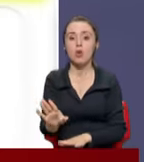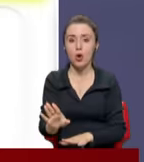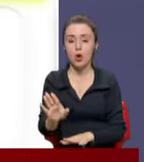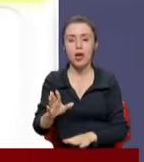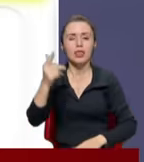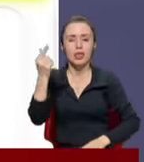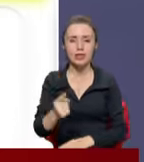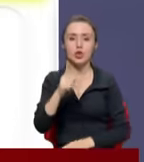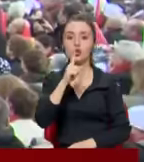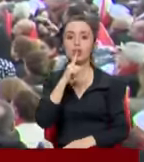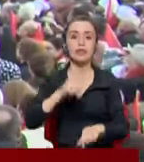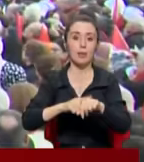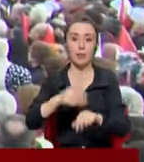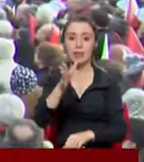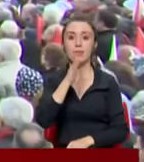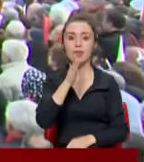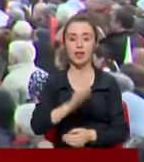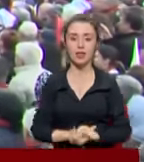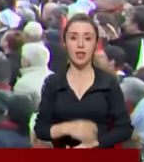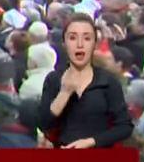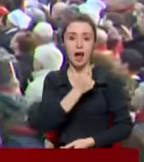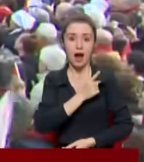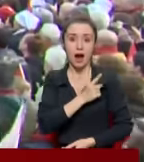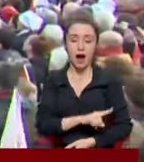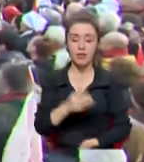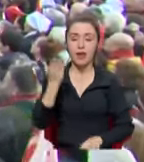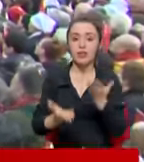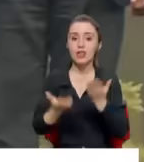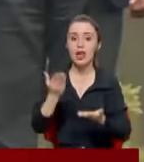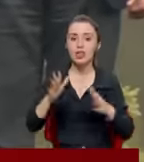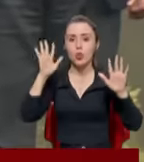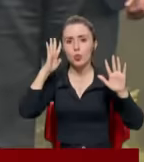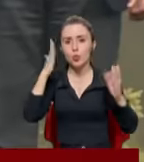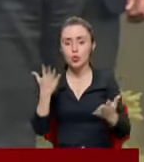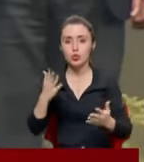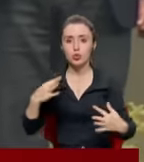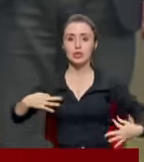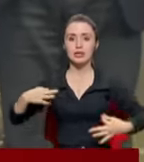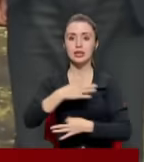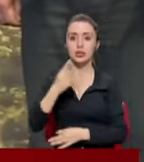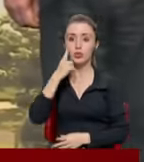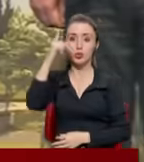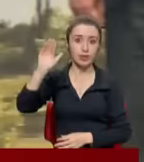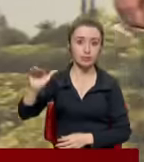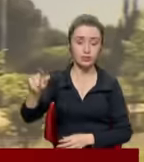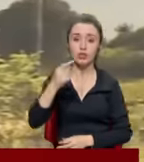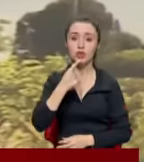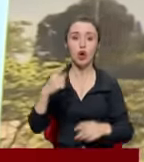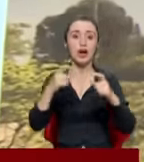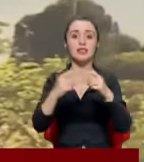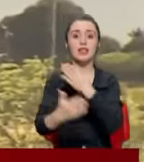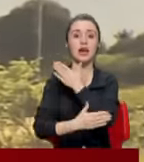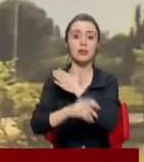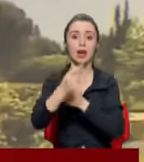azından susacağız yeri bilin Acemi adayın dengesi o kadar bozuk ki Sayın cumhurbaşkanına diyor ki Gazze'ye yardım